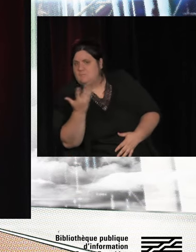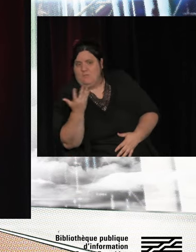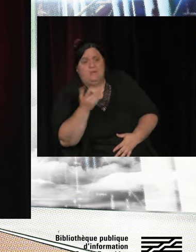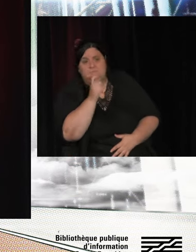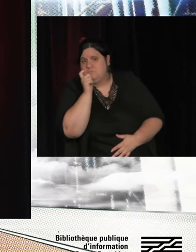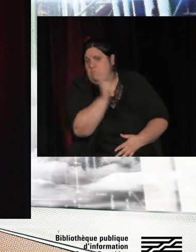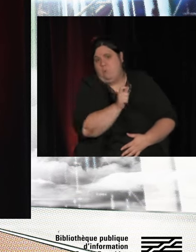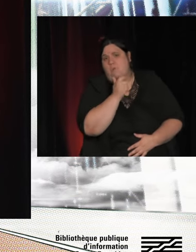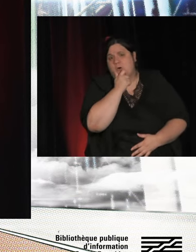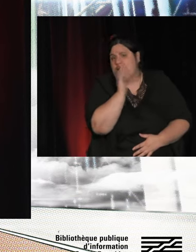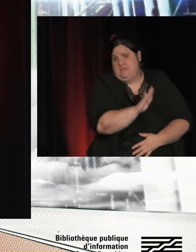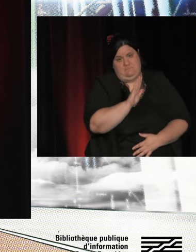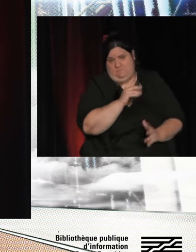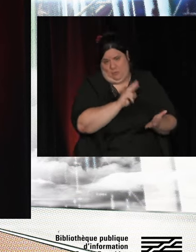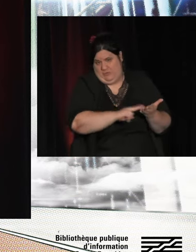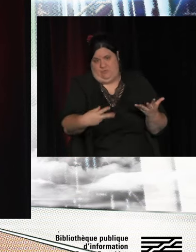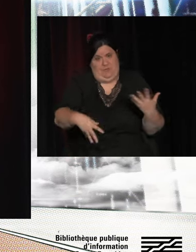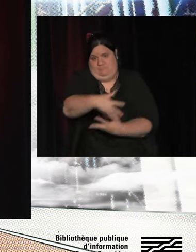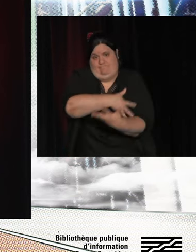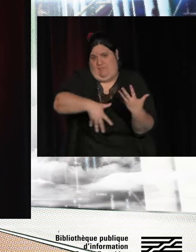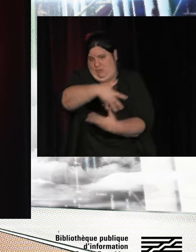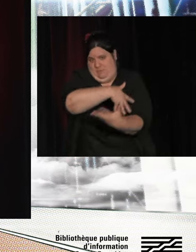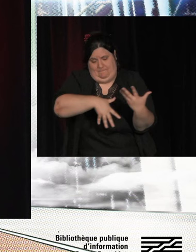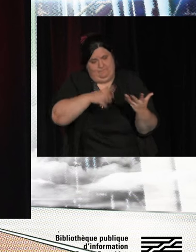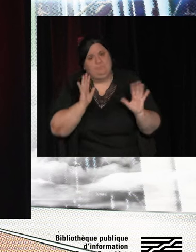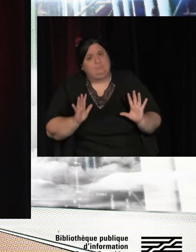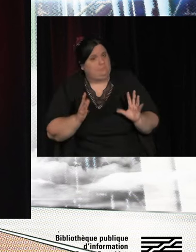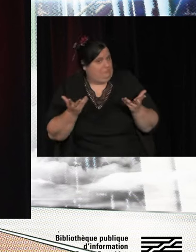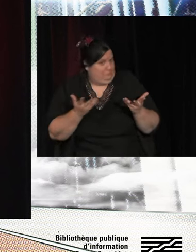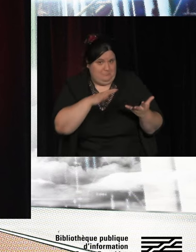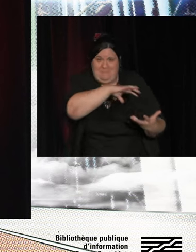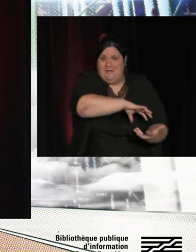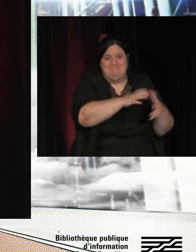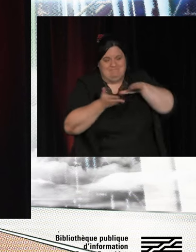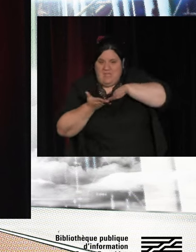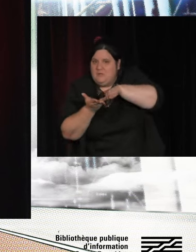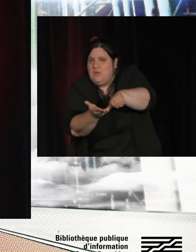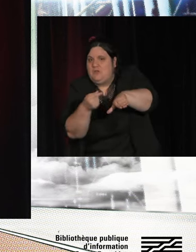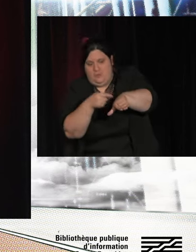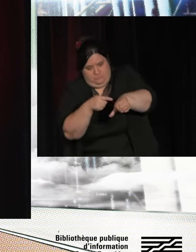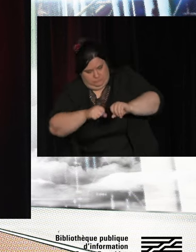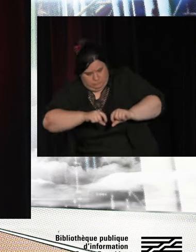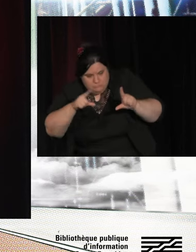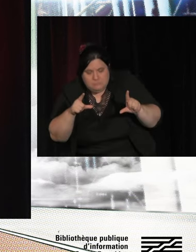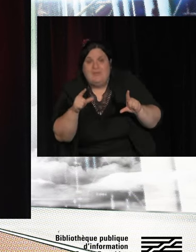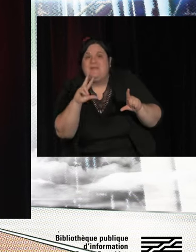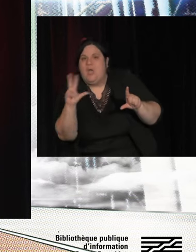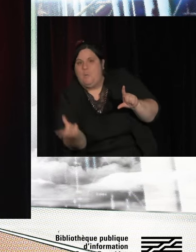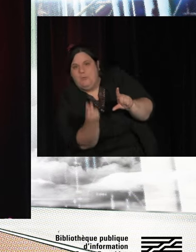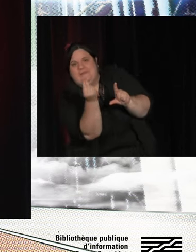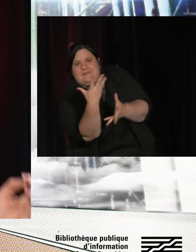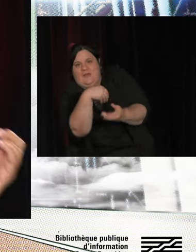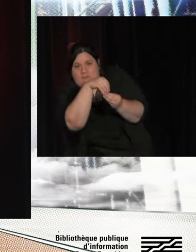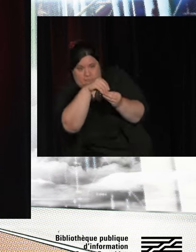d'un terme anglais, donc mélanger. Il existe donc des émulateurs dans lesquels, si vous y ajoutez un petit plugin, vous